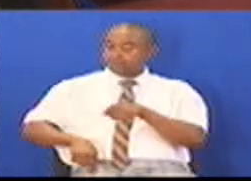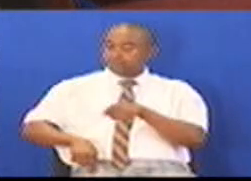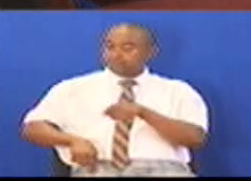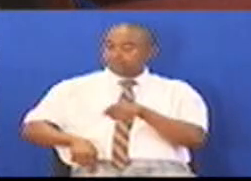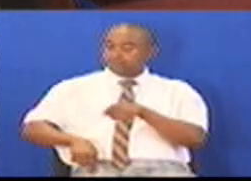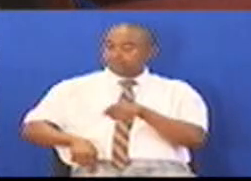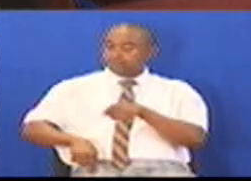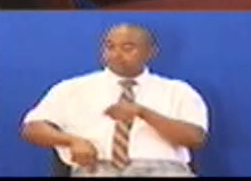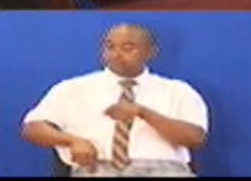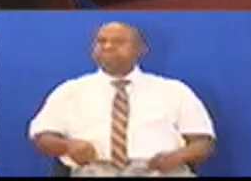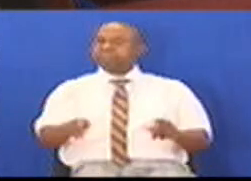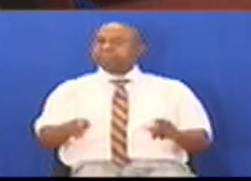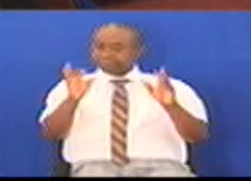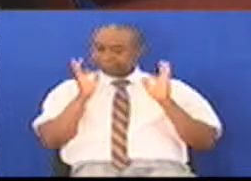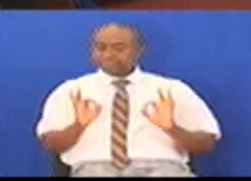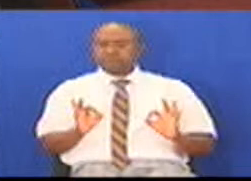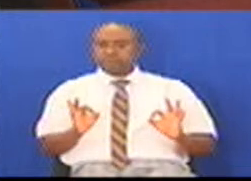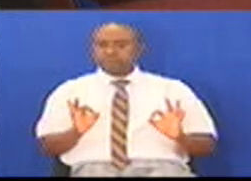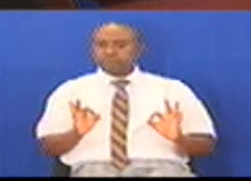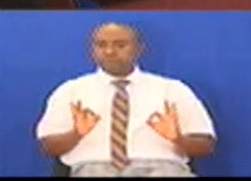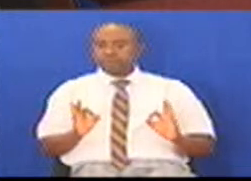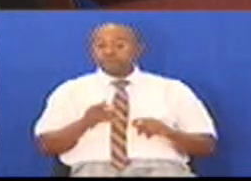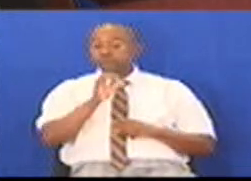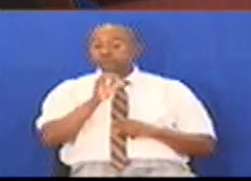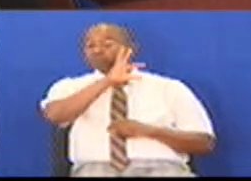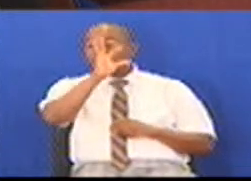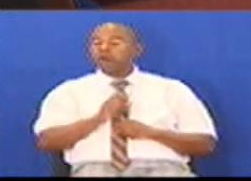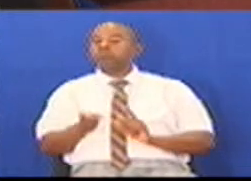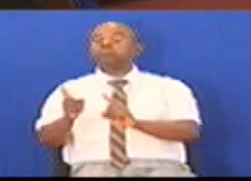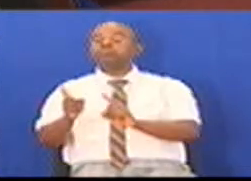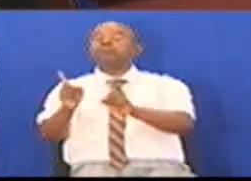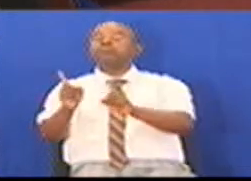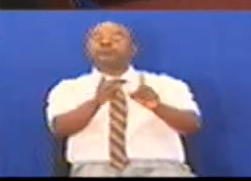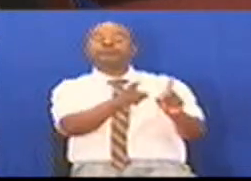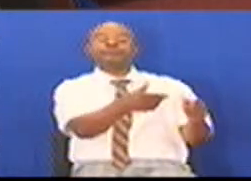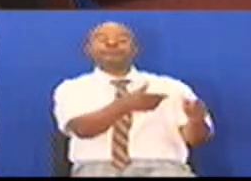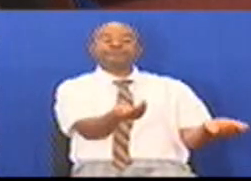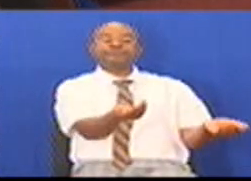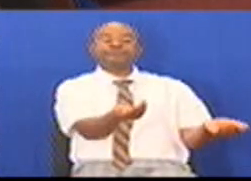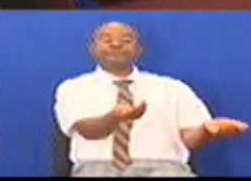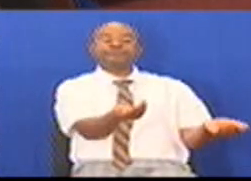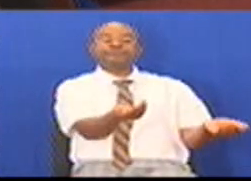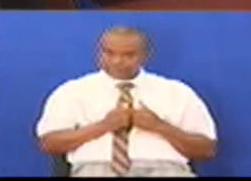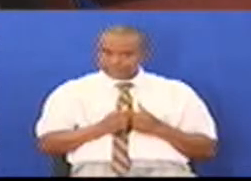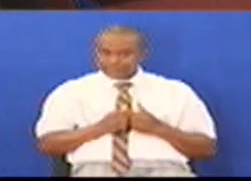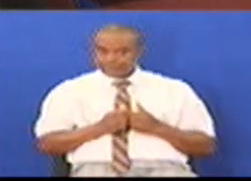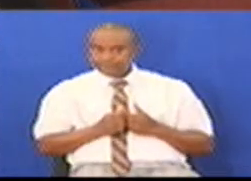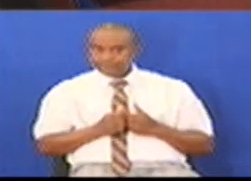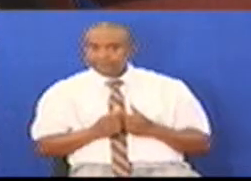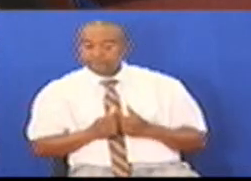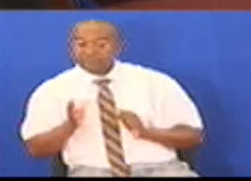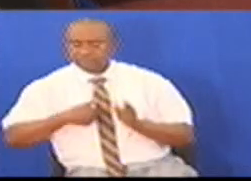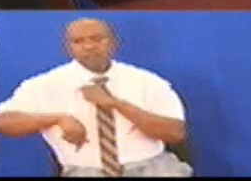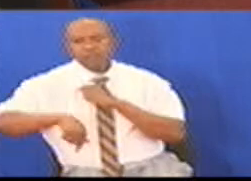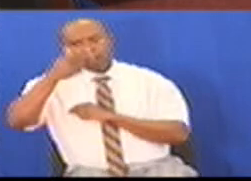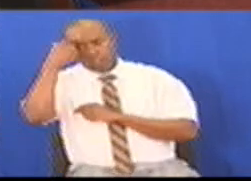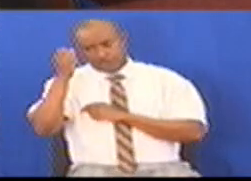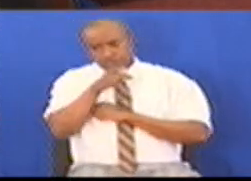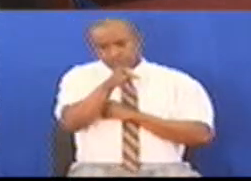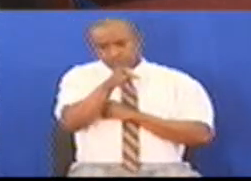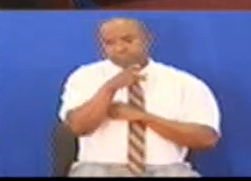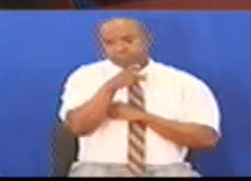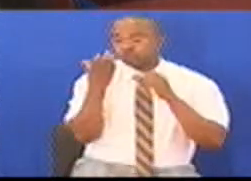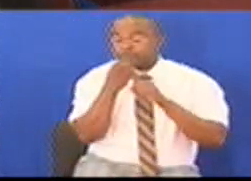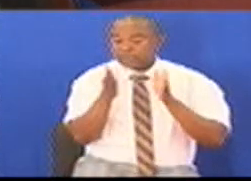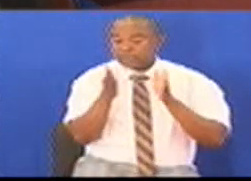jana vizuri kabisa, wote tukiwepo, na naamini tumeshapata nafasi